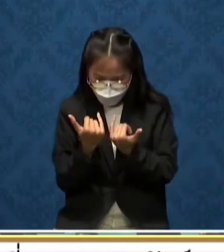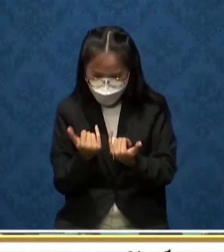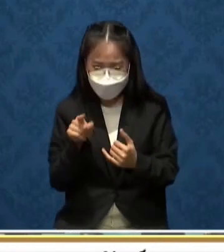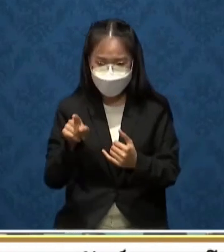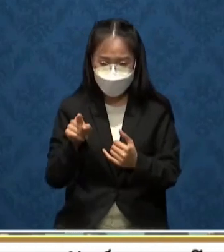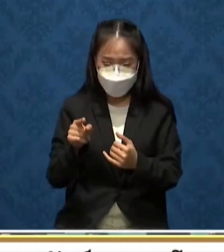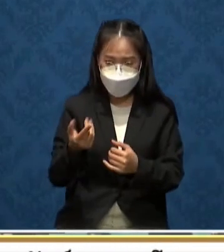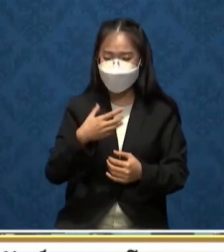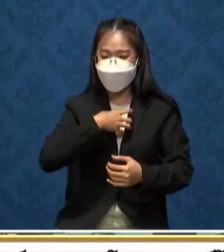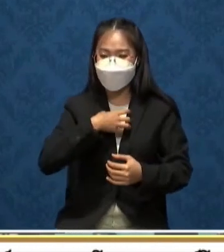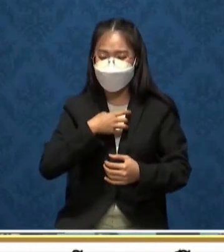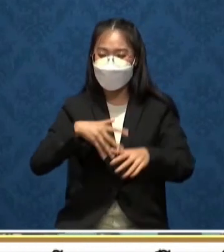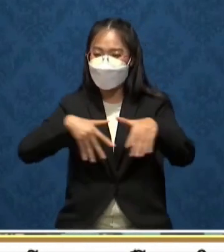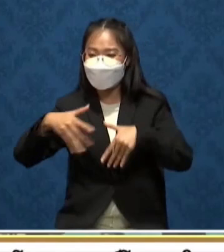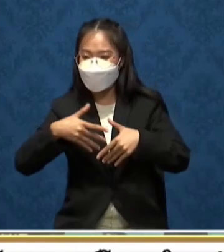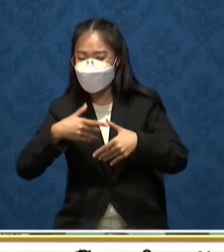ในการหาเสียงขท่าน